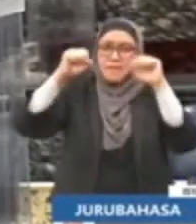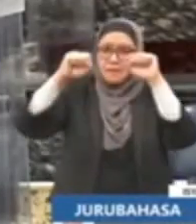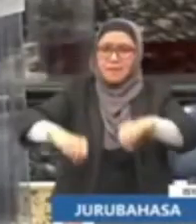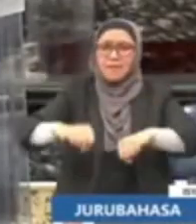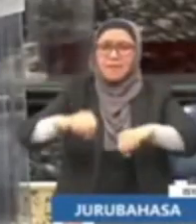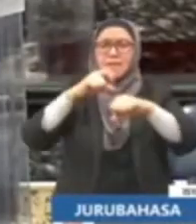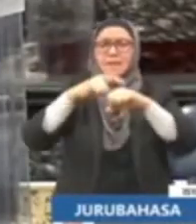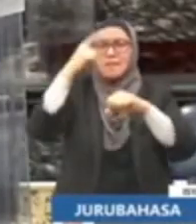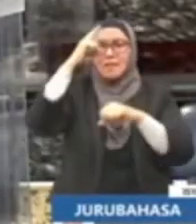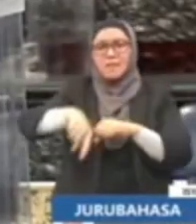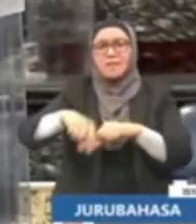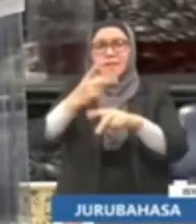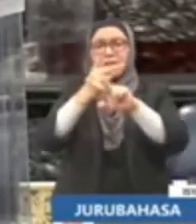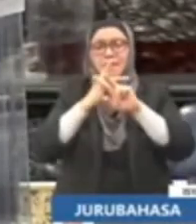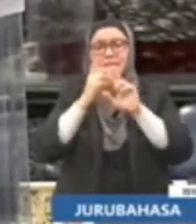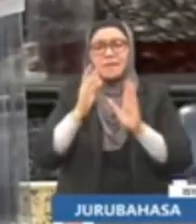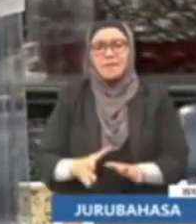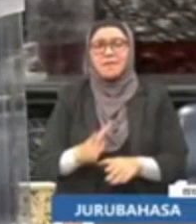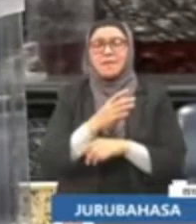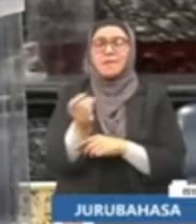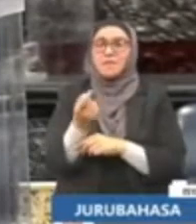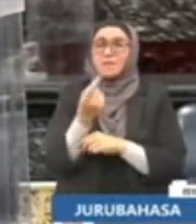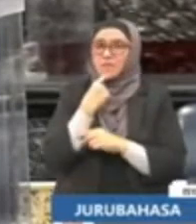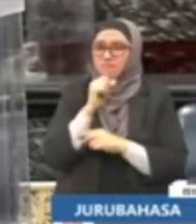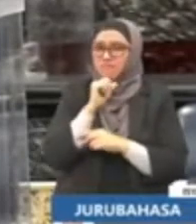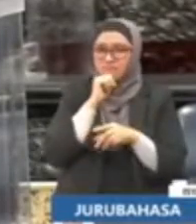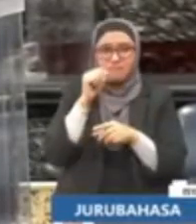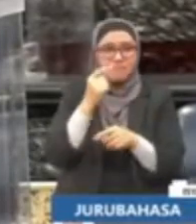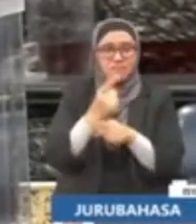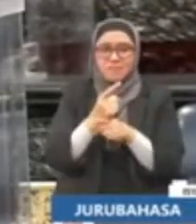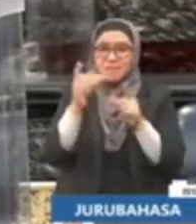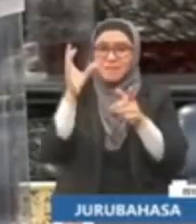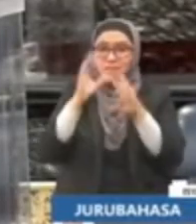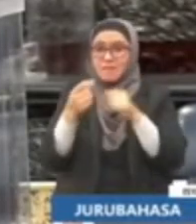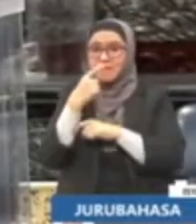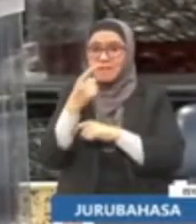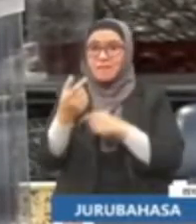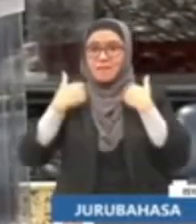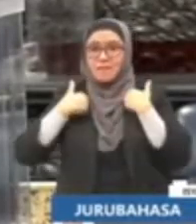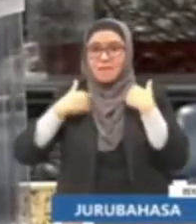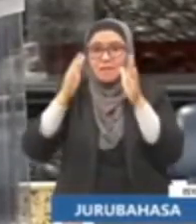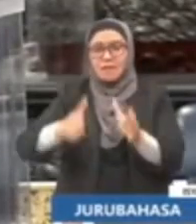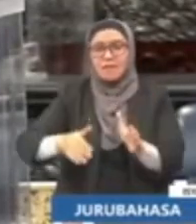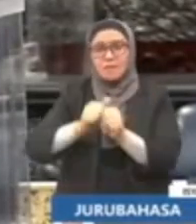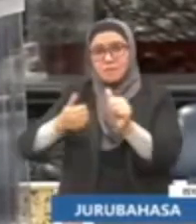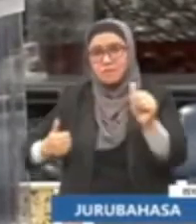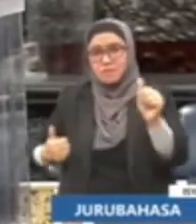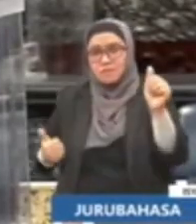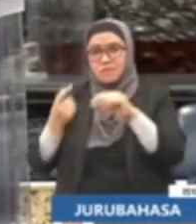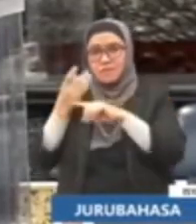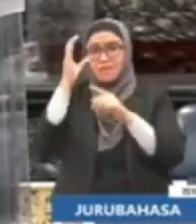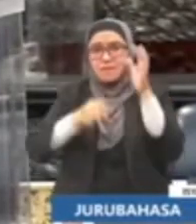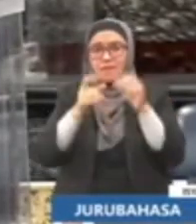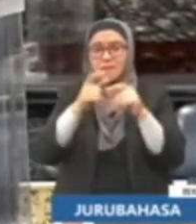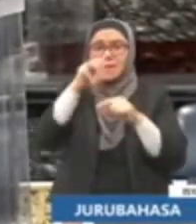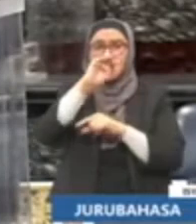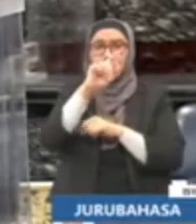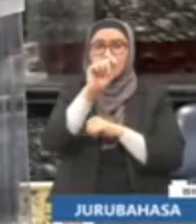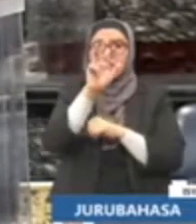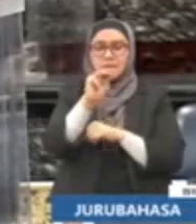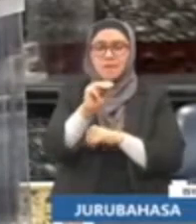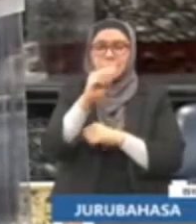tanggapan bahwa terdapat golongan yang akan terpikir terutamanya dari kalangan mereka terjejas sekiranya bantuanmu dipinjam berakhir